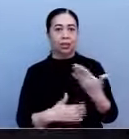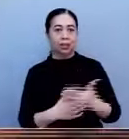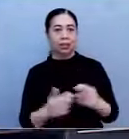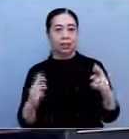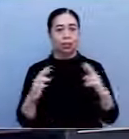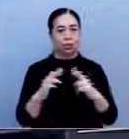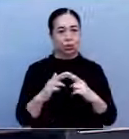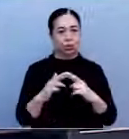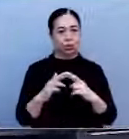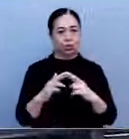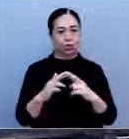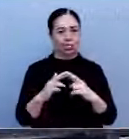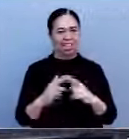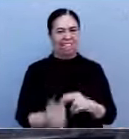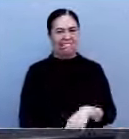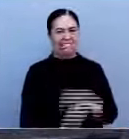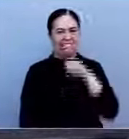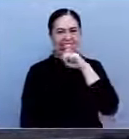niya.